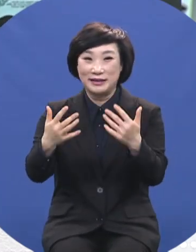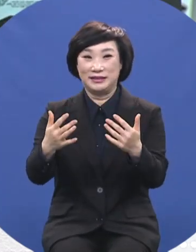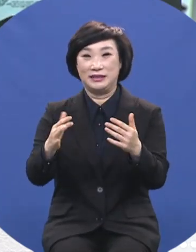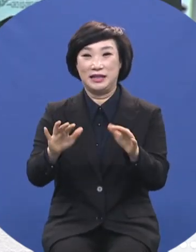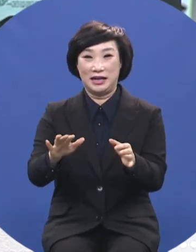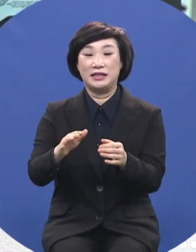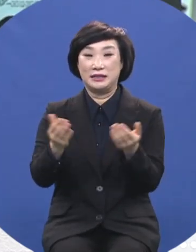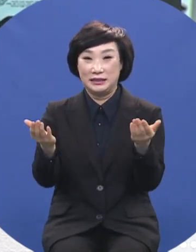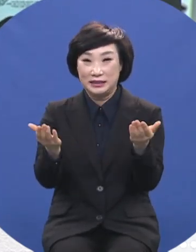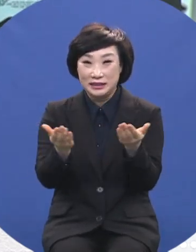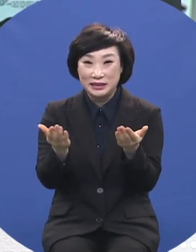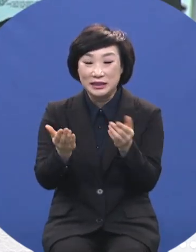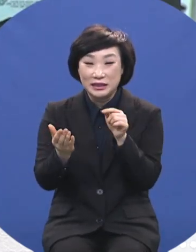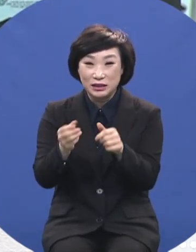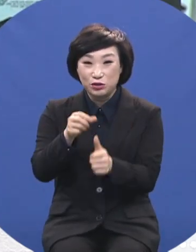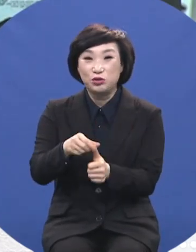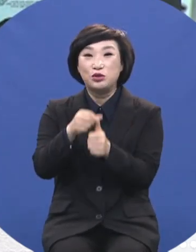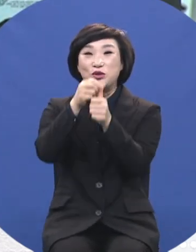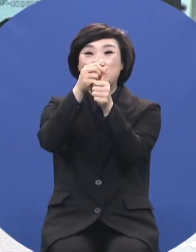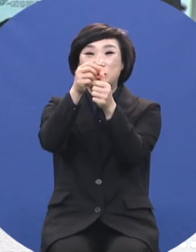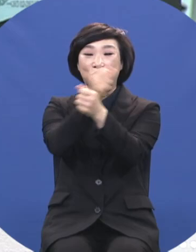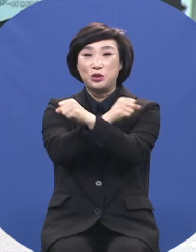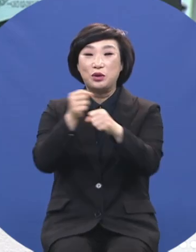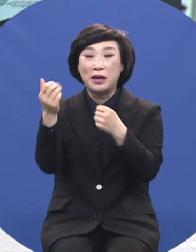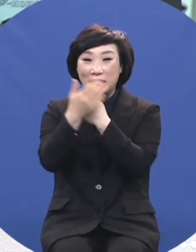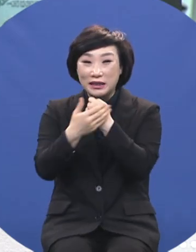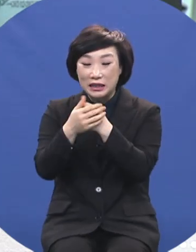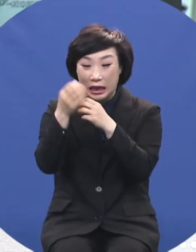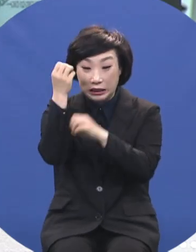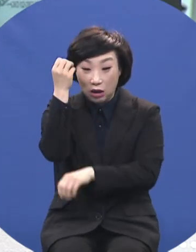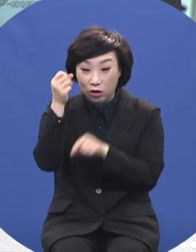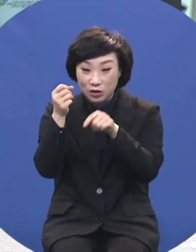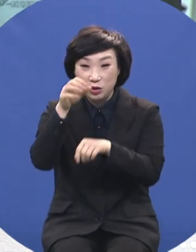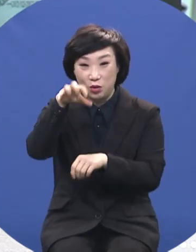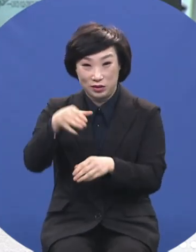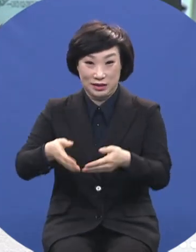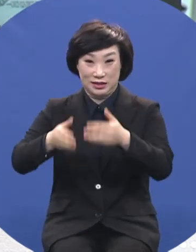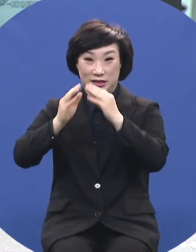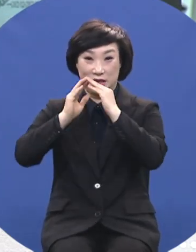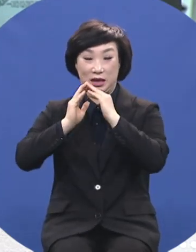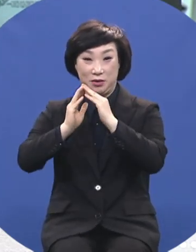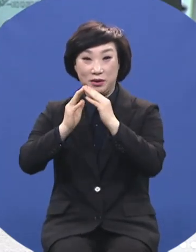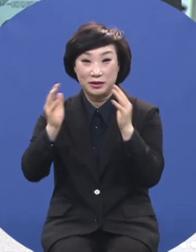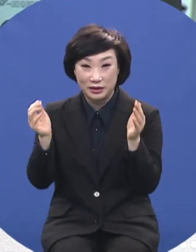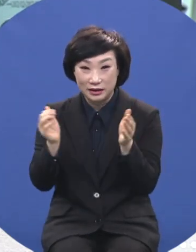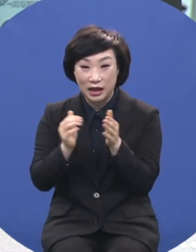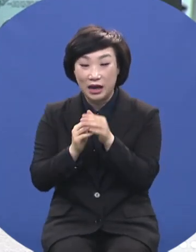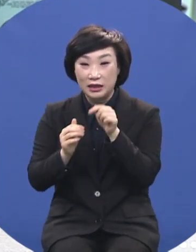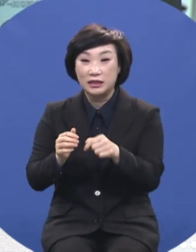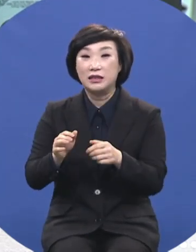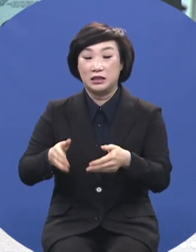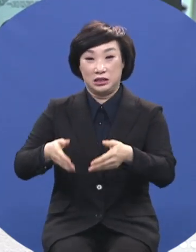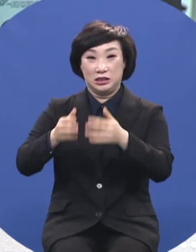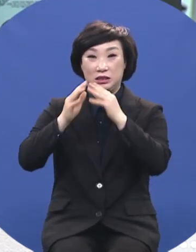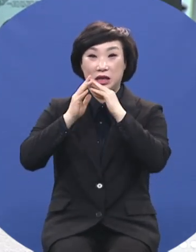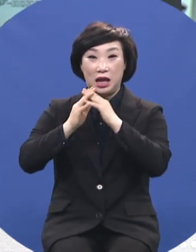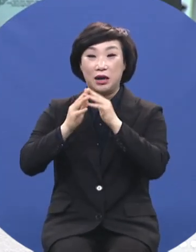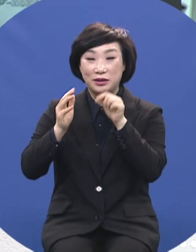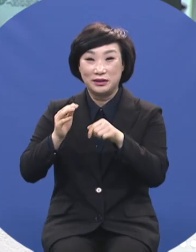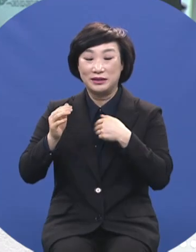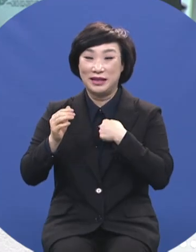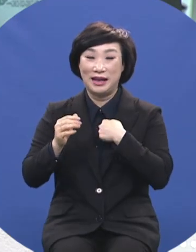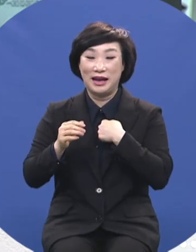확실한 사건 구속의 은총의 터 위에 터를 세웠는데 이 터 위에